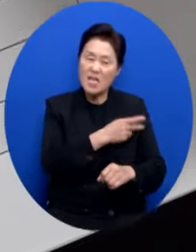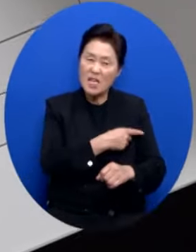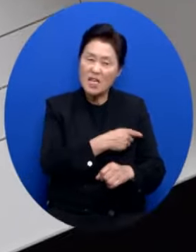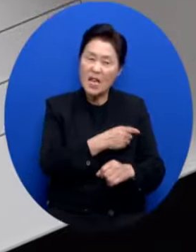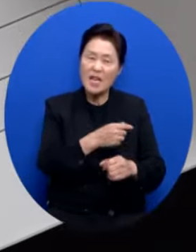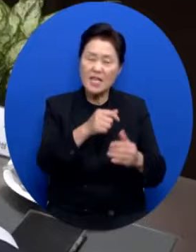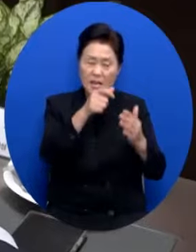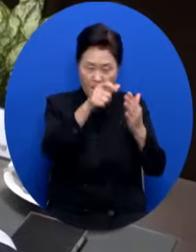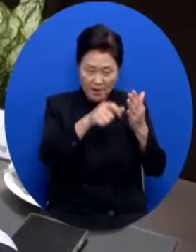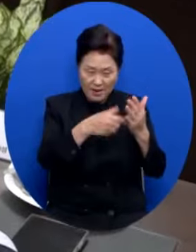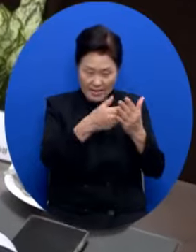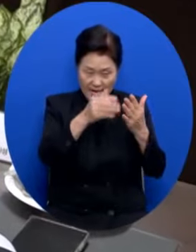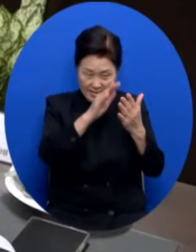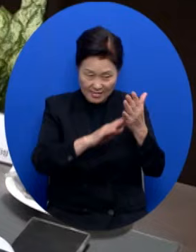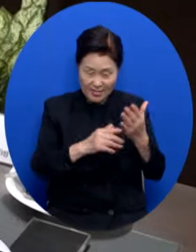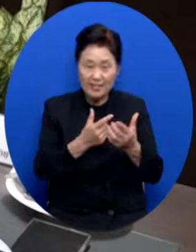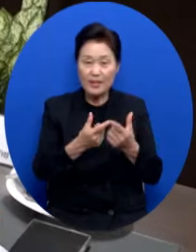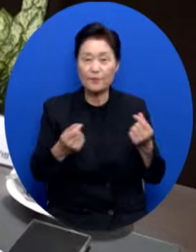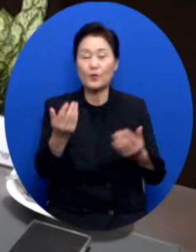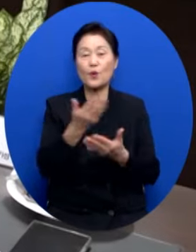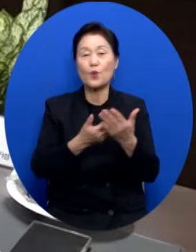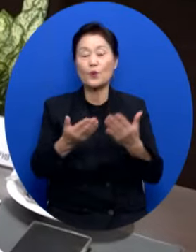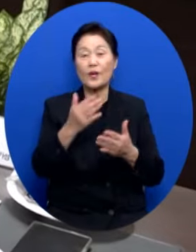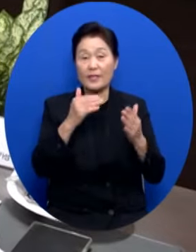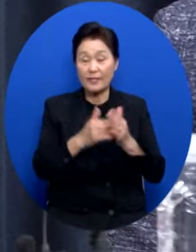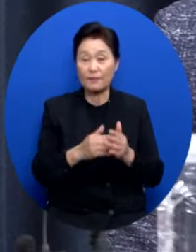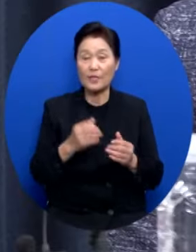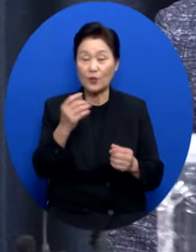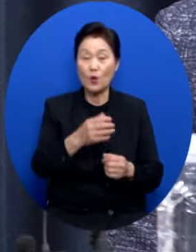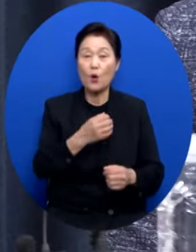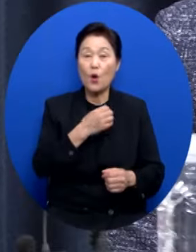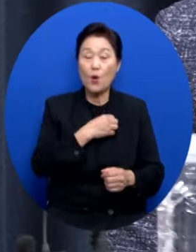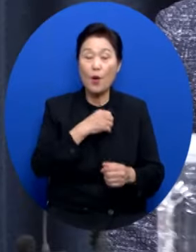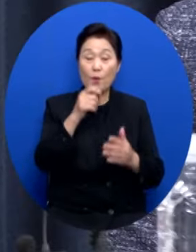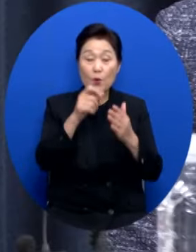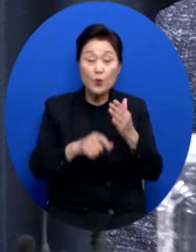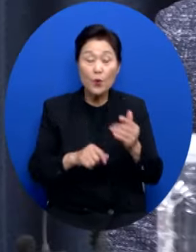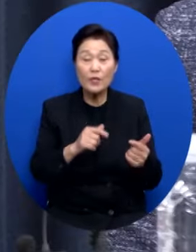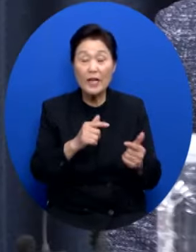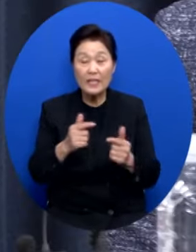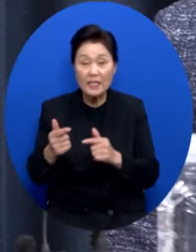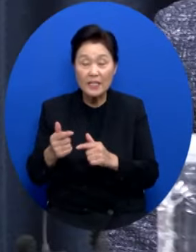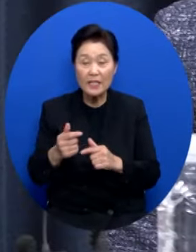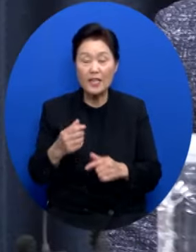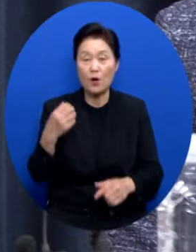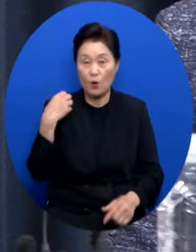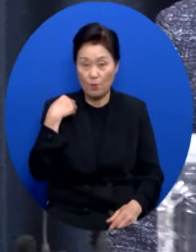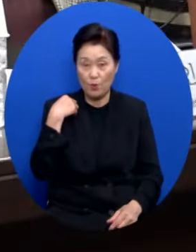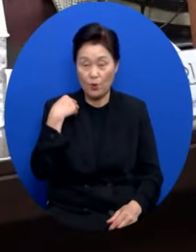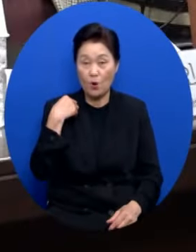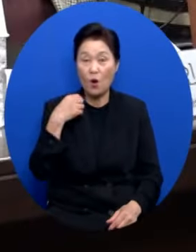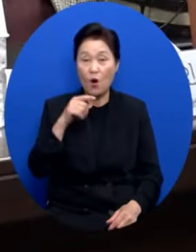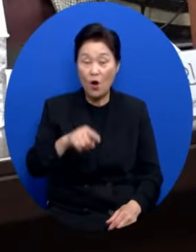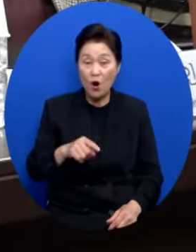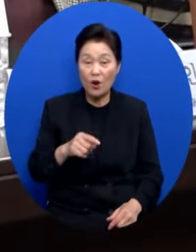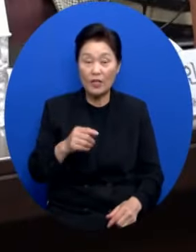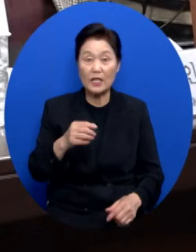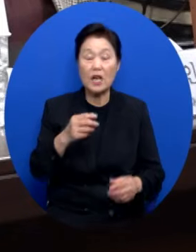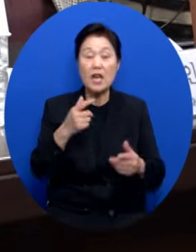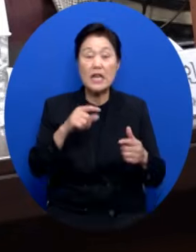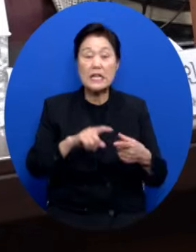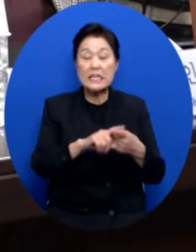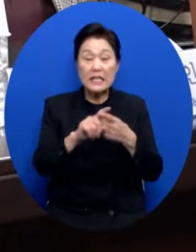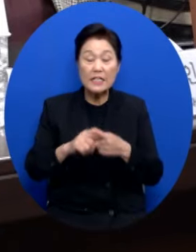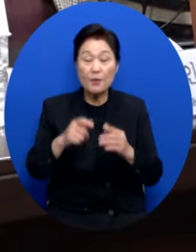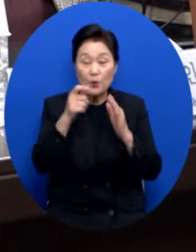리스트를 공유했습니다. 또한 이단 판단은 회원교단의 고유 의무로 한교총이 직접 판단하지 않고